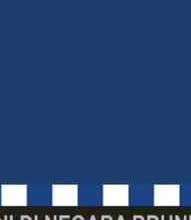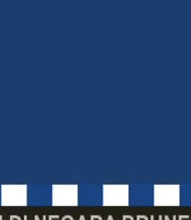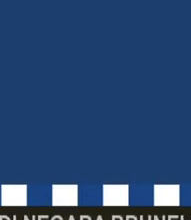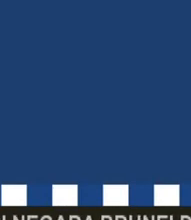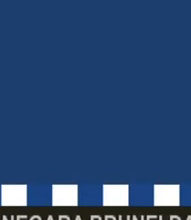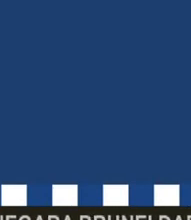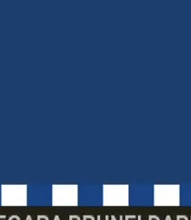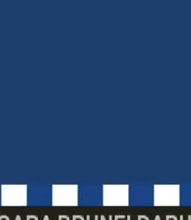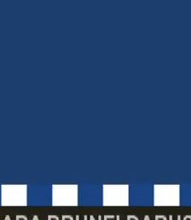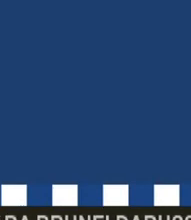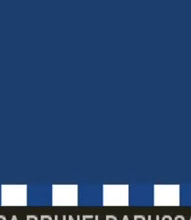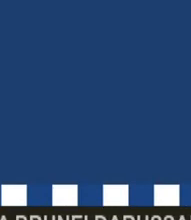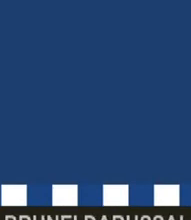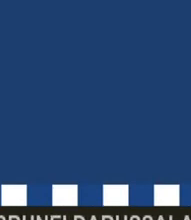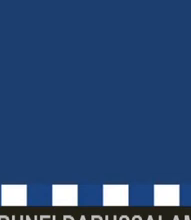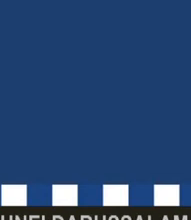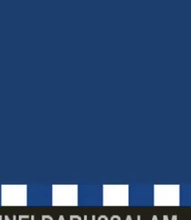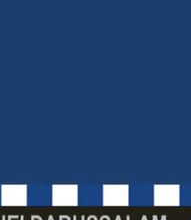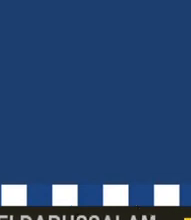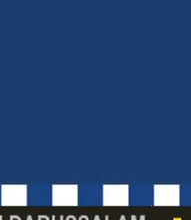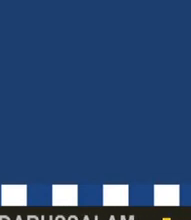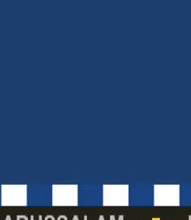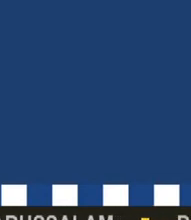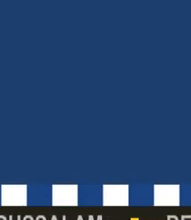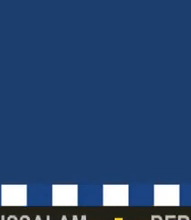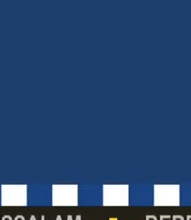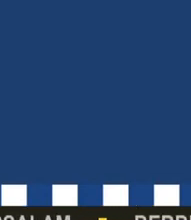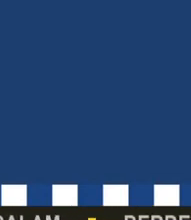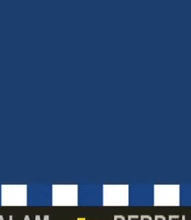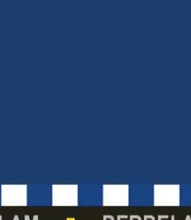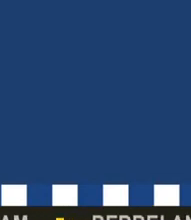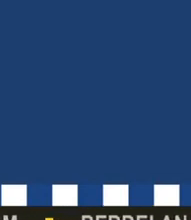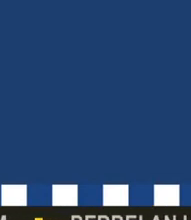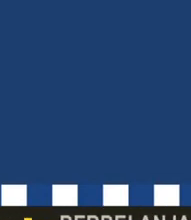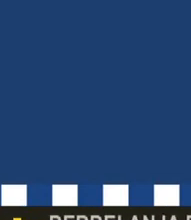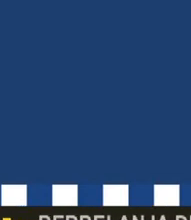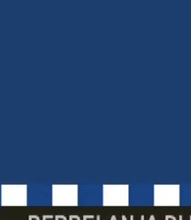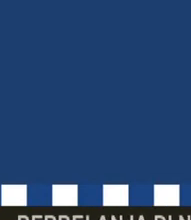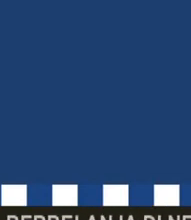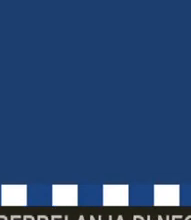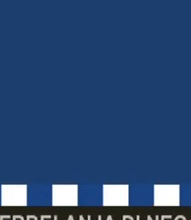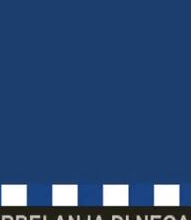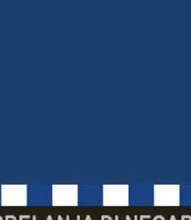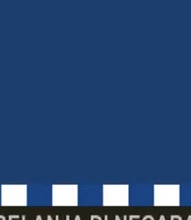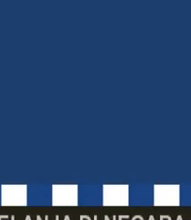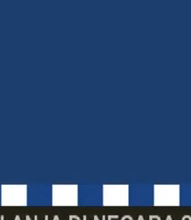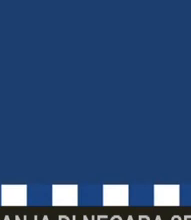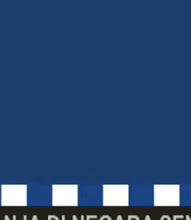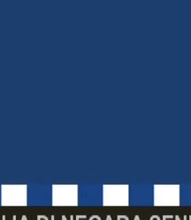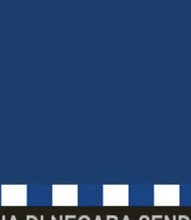dan maksud biswas 37 tahun memegang card pengenalan pintar 5144